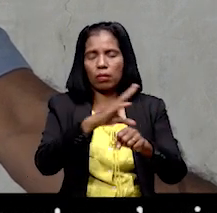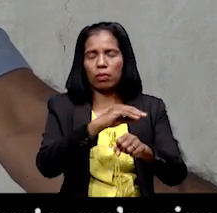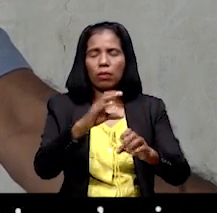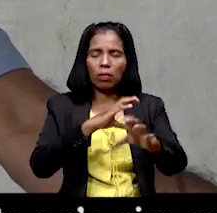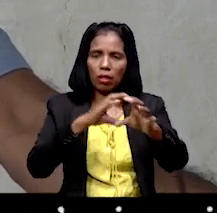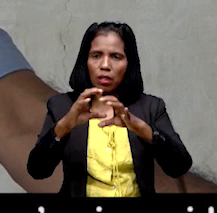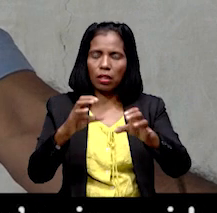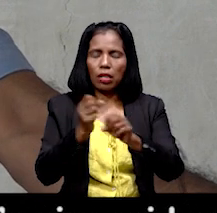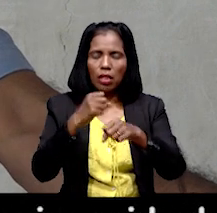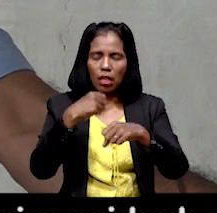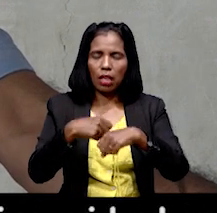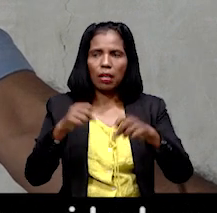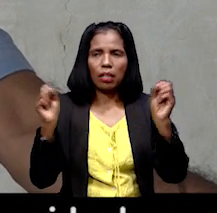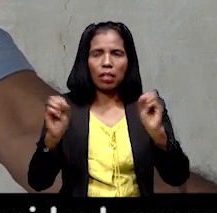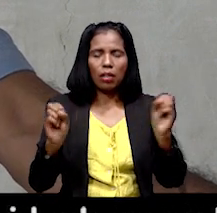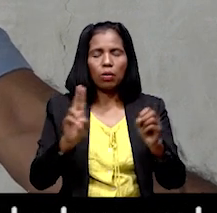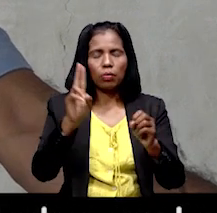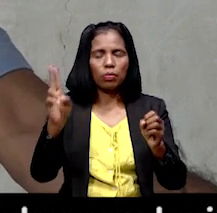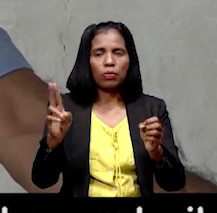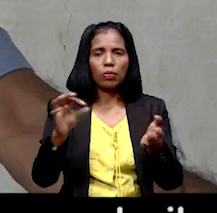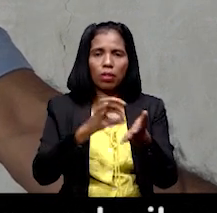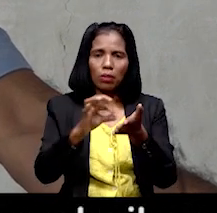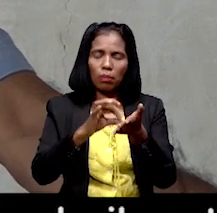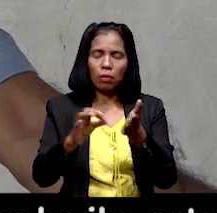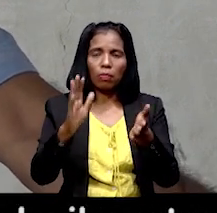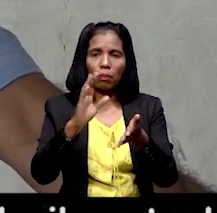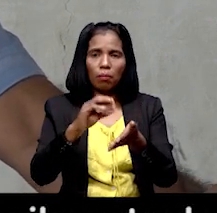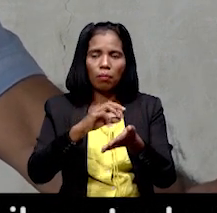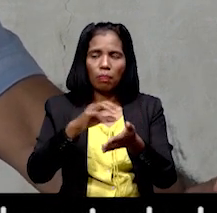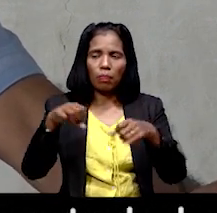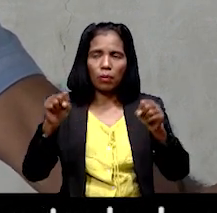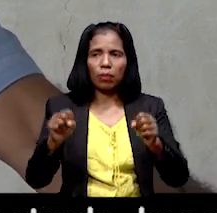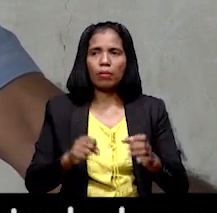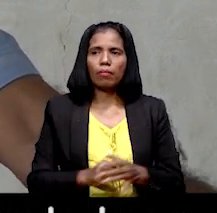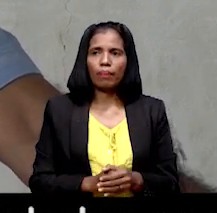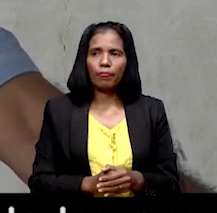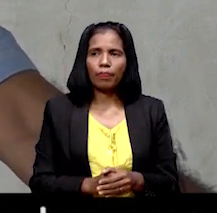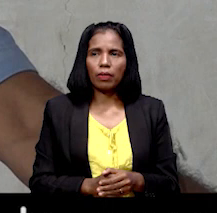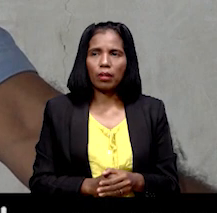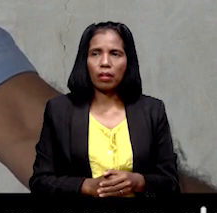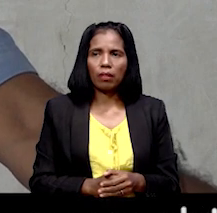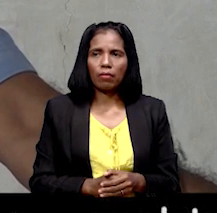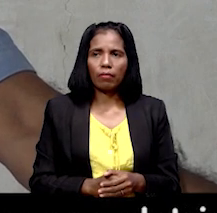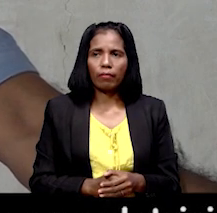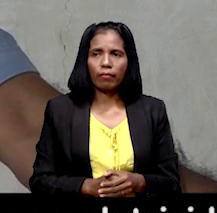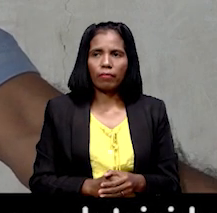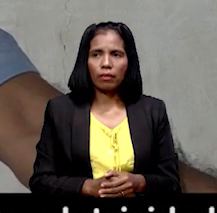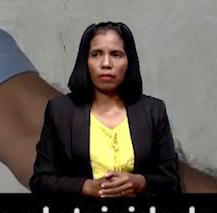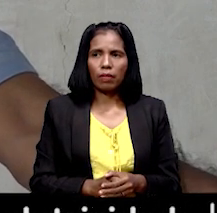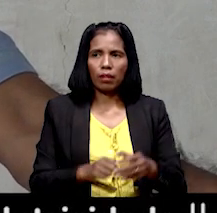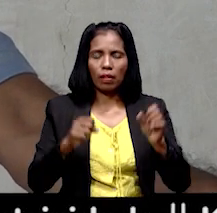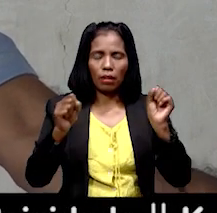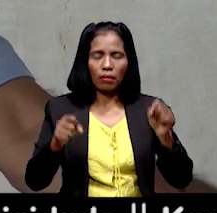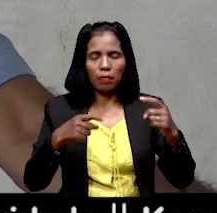yakano racing balu la uza sapa matrikul balu sai si uma ho kanone ida standar sapa matrikul